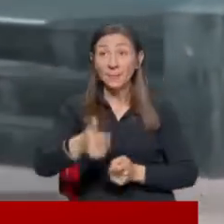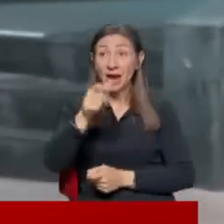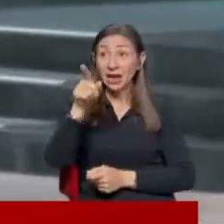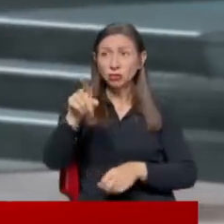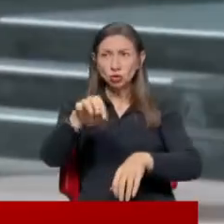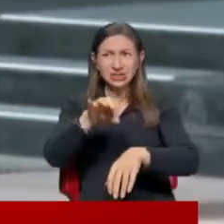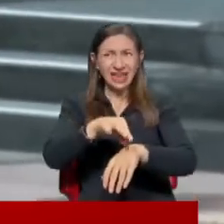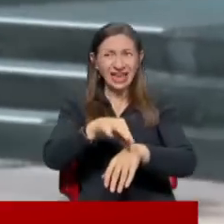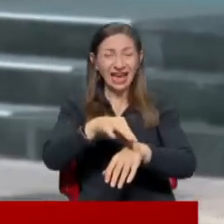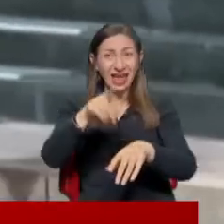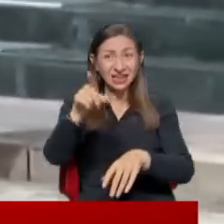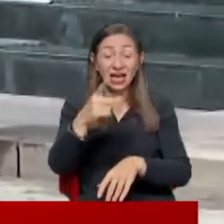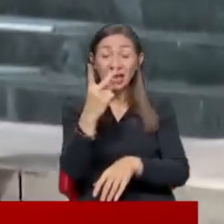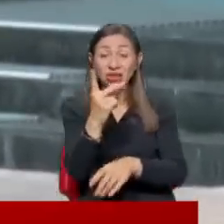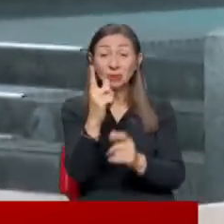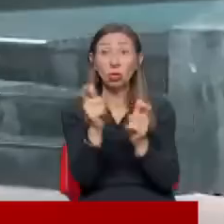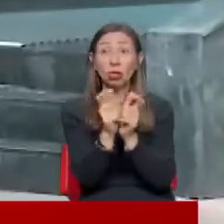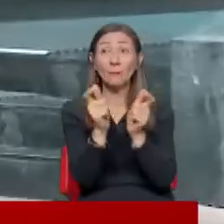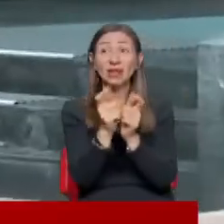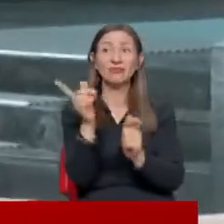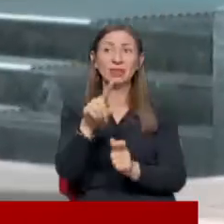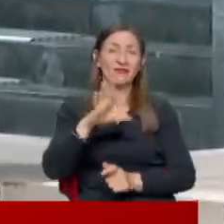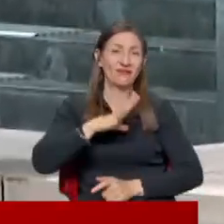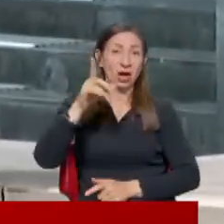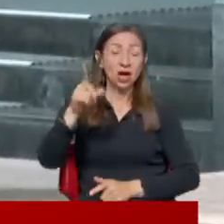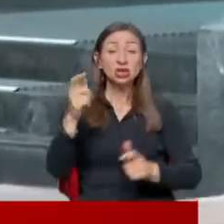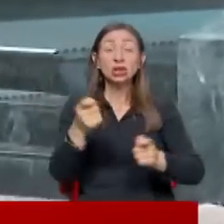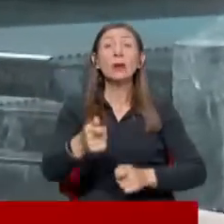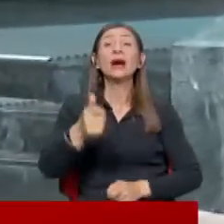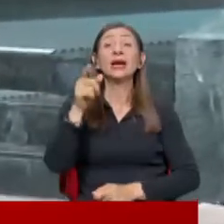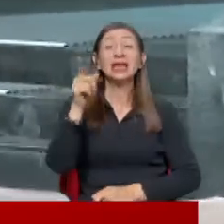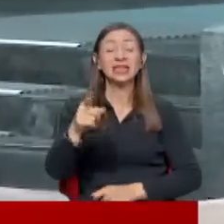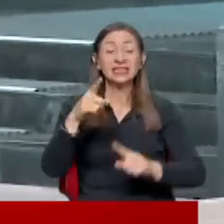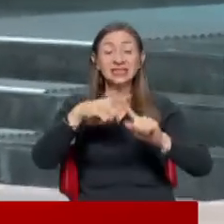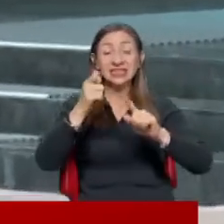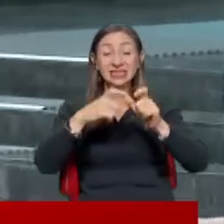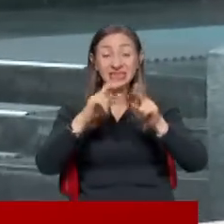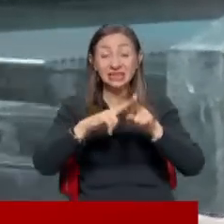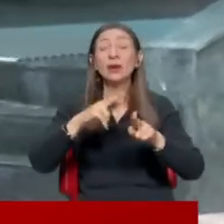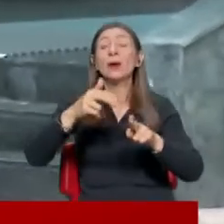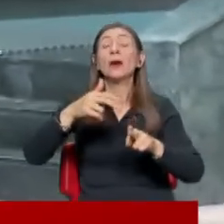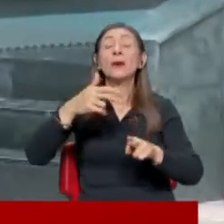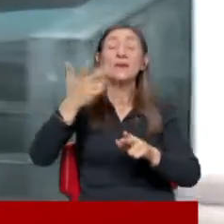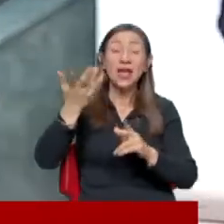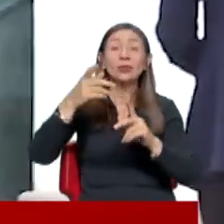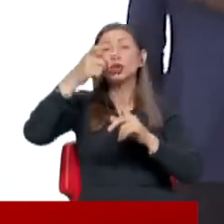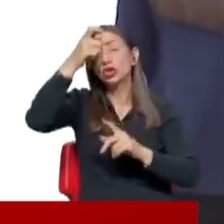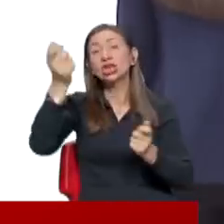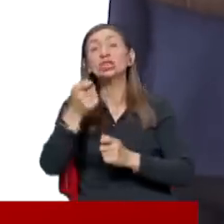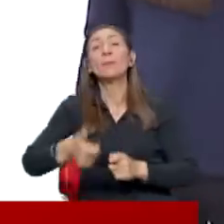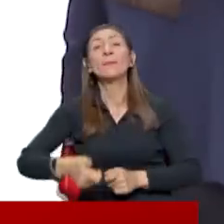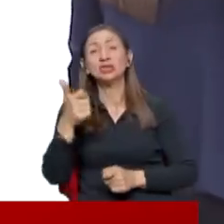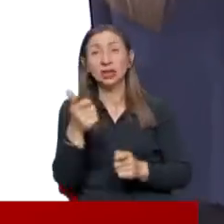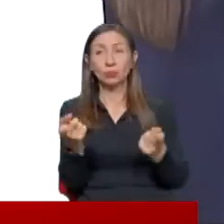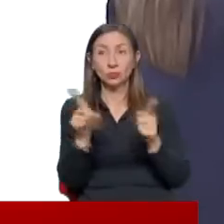şu dakikalardaysa ikinci bir toplantı daha var. Çalışma Bakanı TİSK ve Türk İş Başkanı ile bir araya